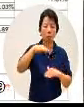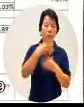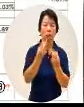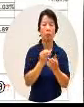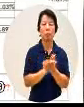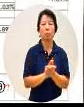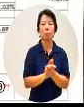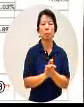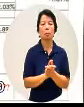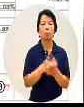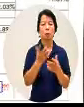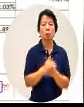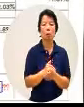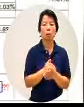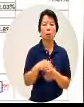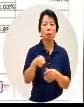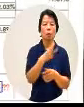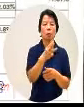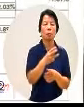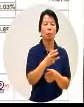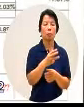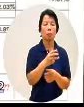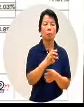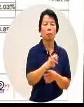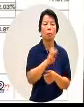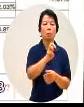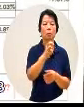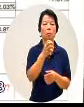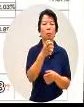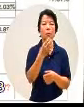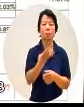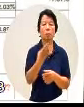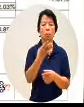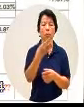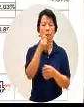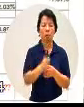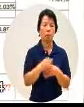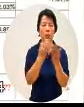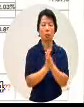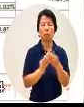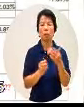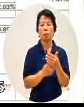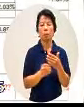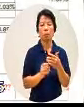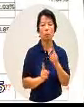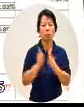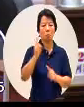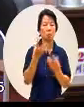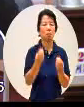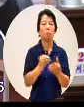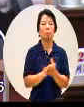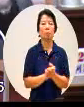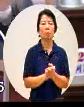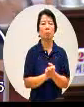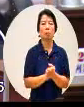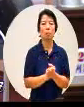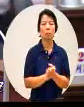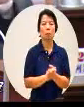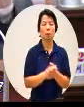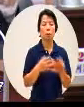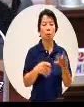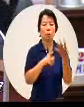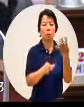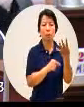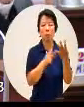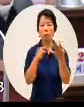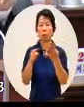所以連334億會高過嗎可能都還不會高過那還有四月還有